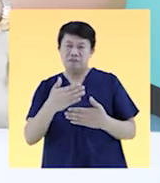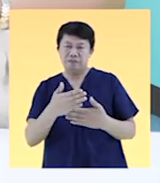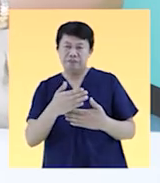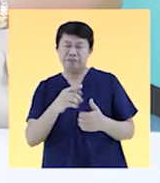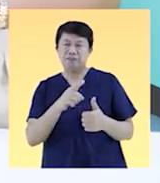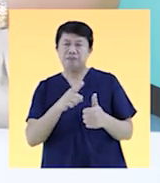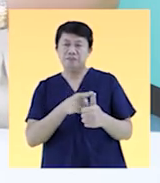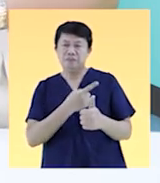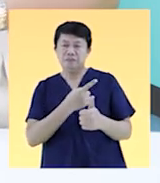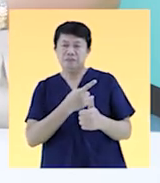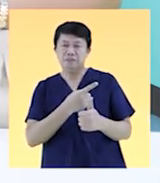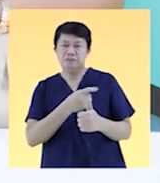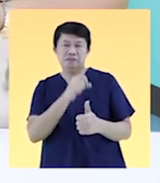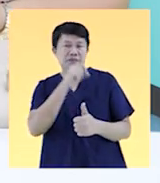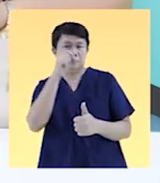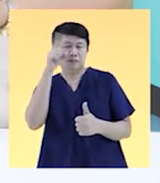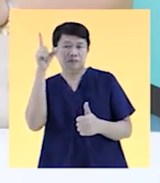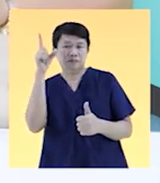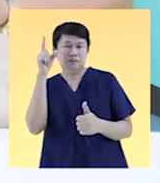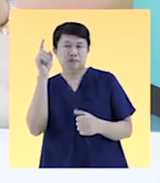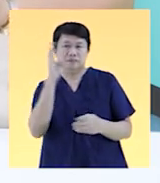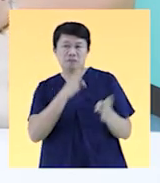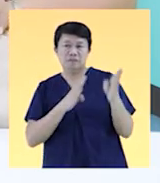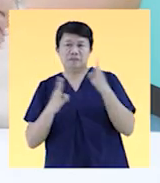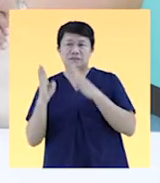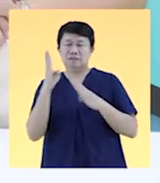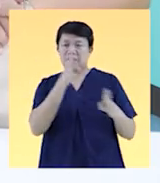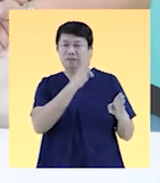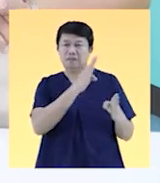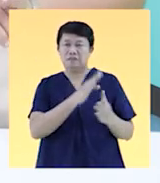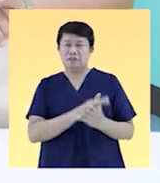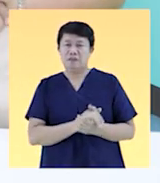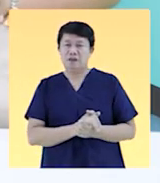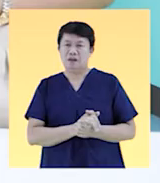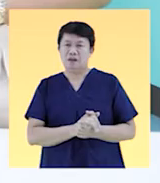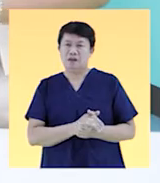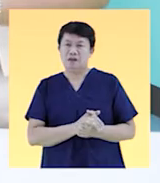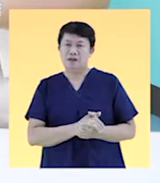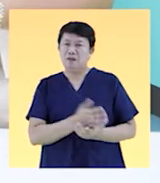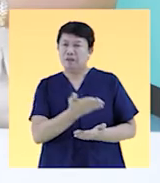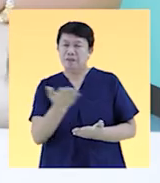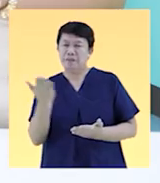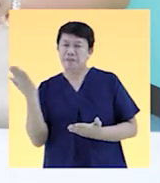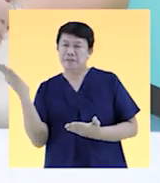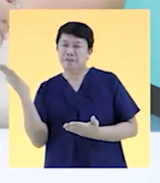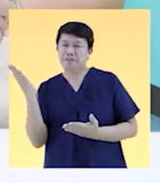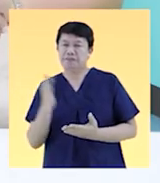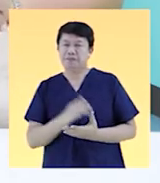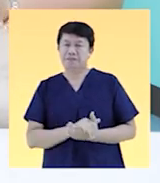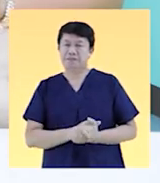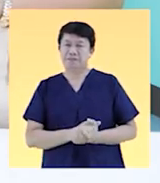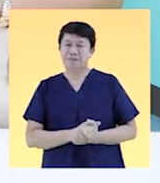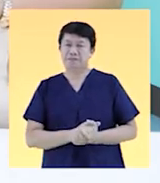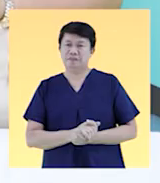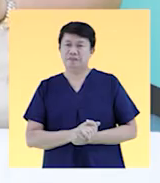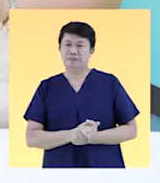Step 1. Understand the problem. Kayo nga?